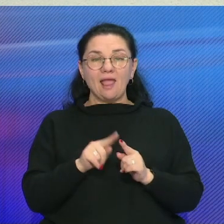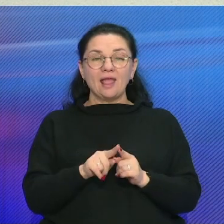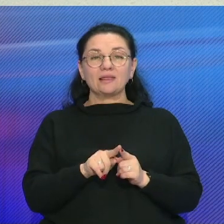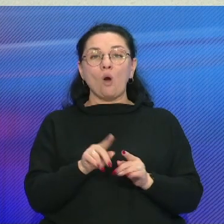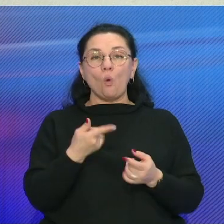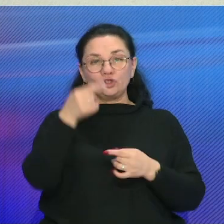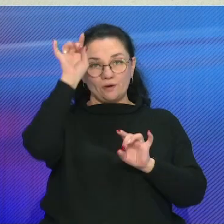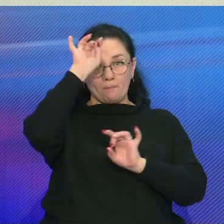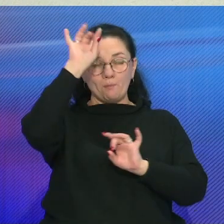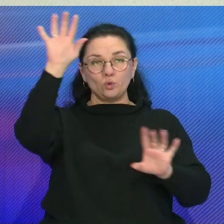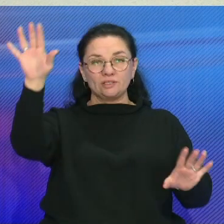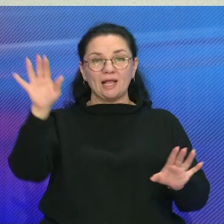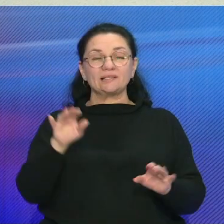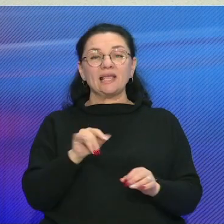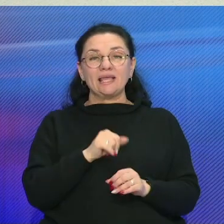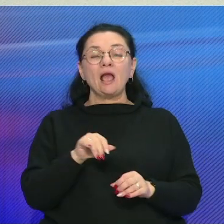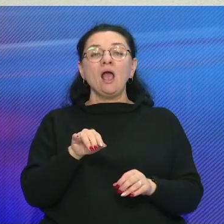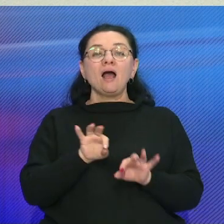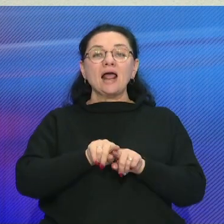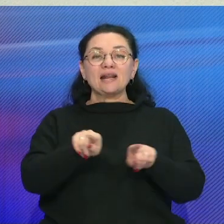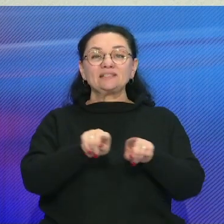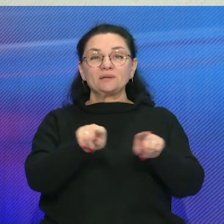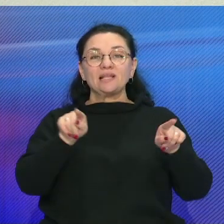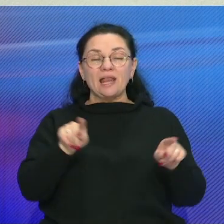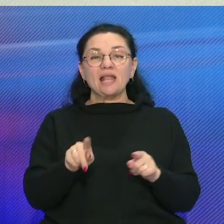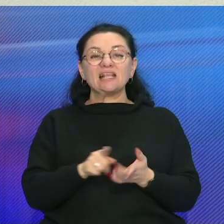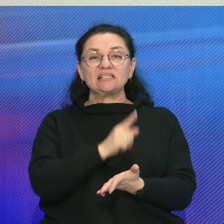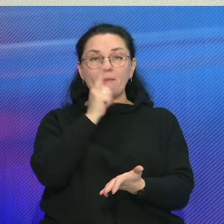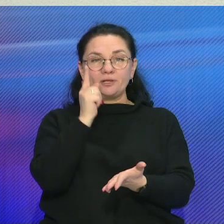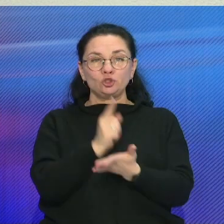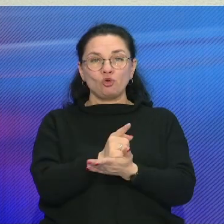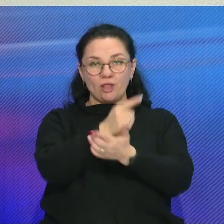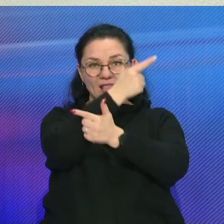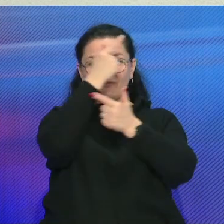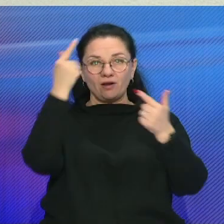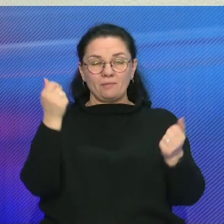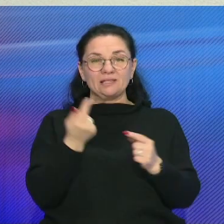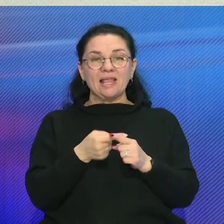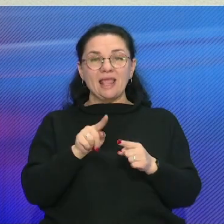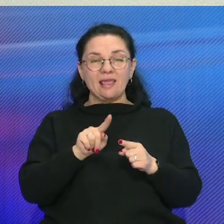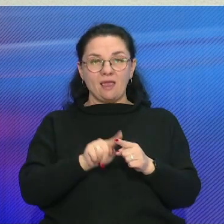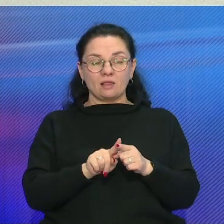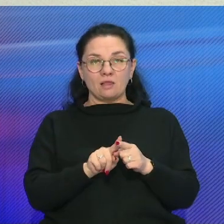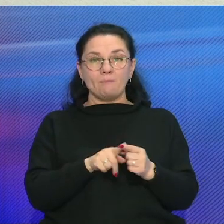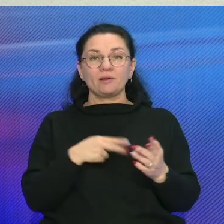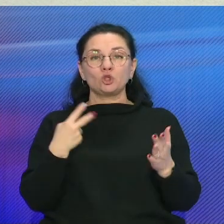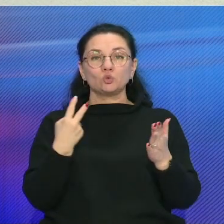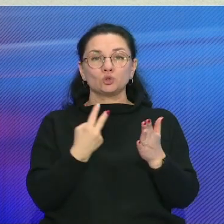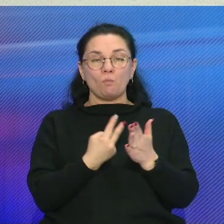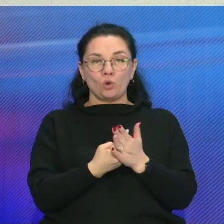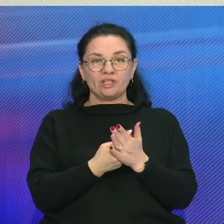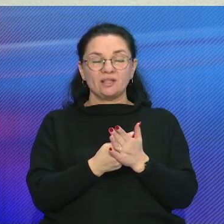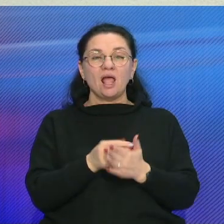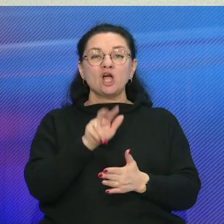такого контента и способствует распространению запрещенной информации. За указанные деяния предусмотрена административная ответственность в виде штрафа